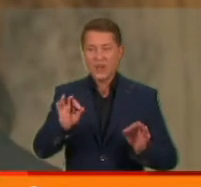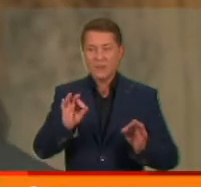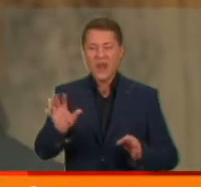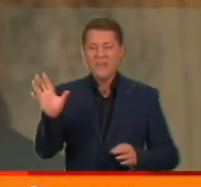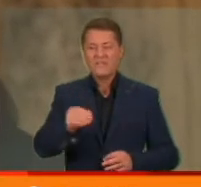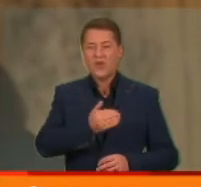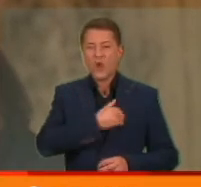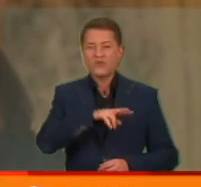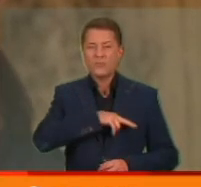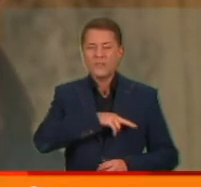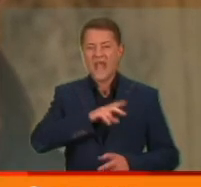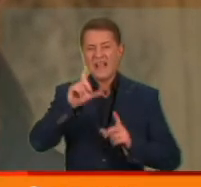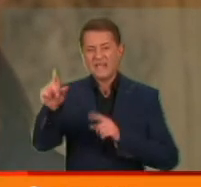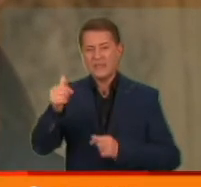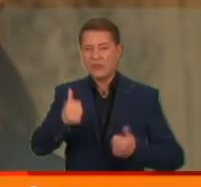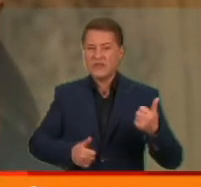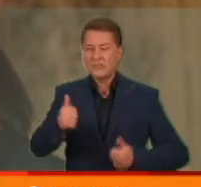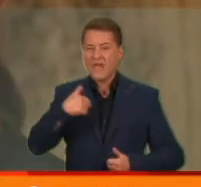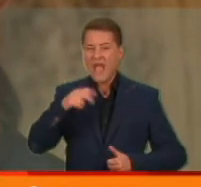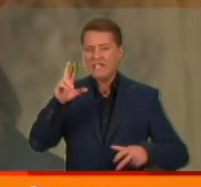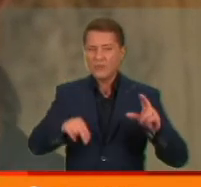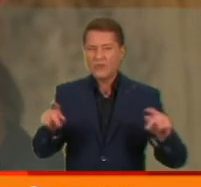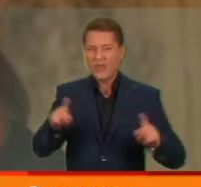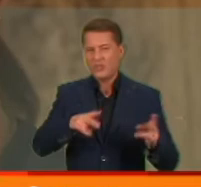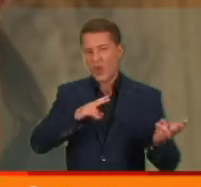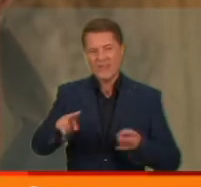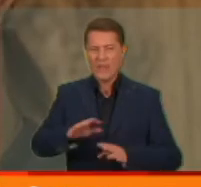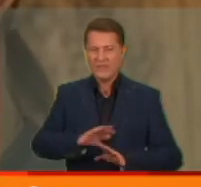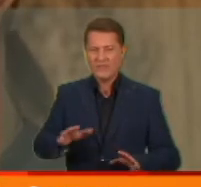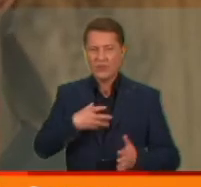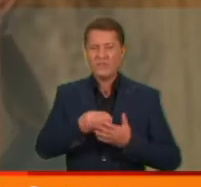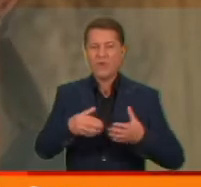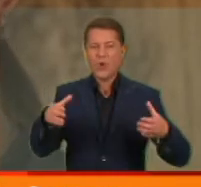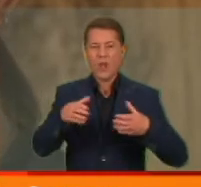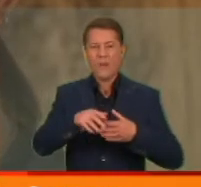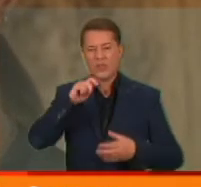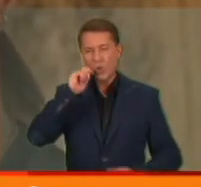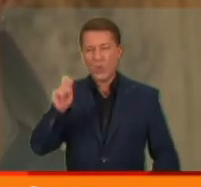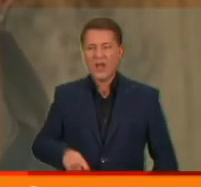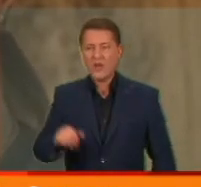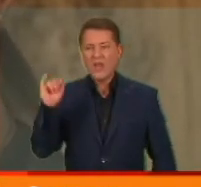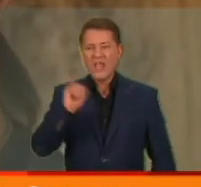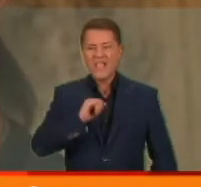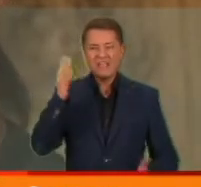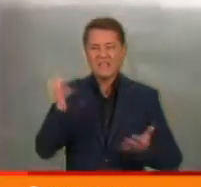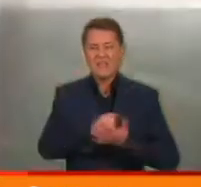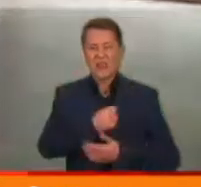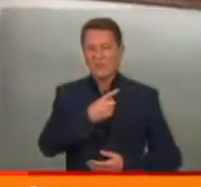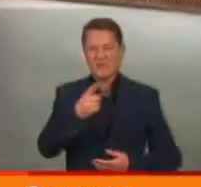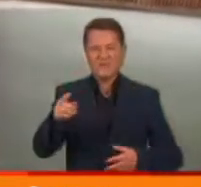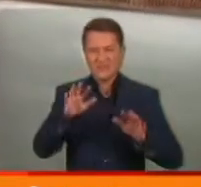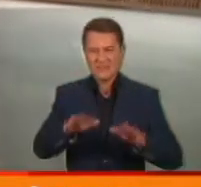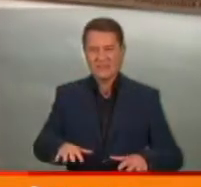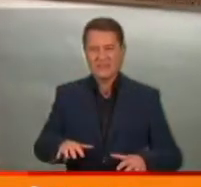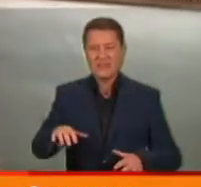їдемо на змагання. Я сподіваюся, що я не підведу свою команду, не підведу Україну і завоюю призове місце. У